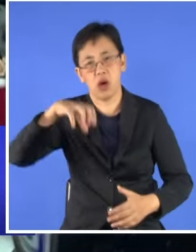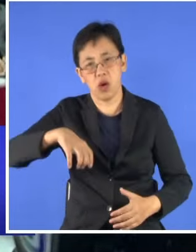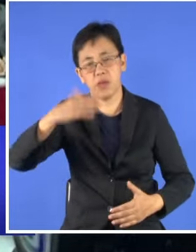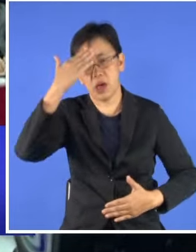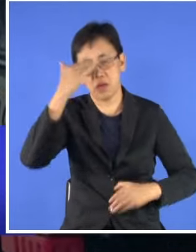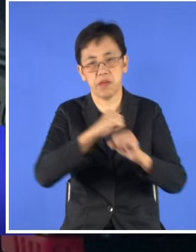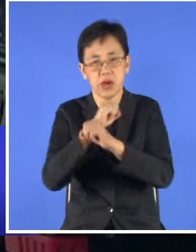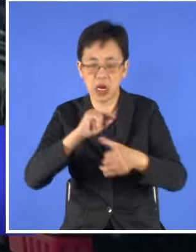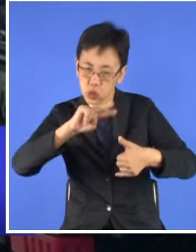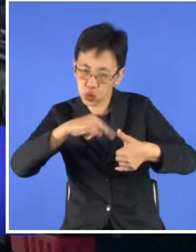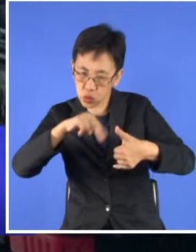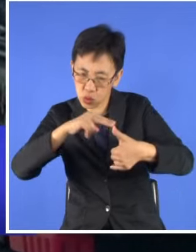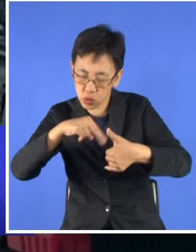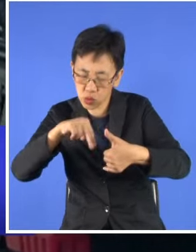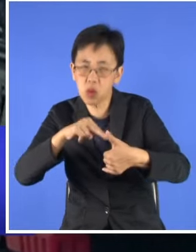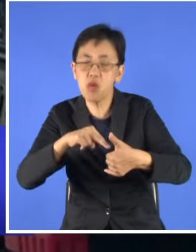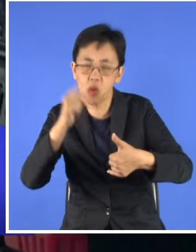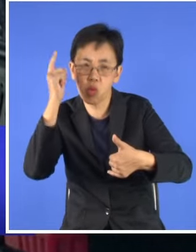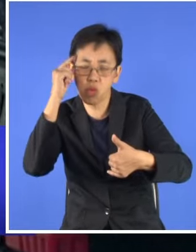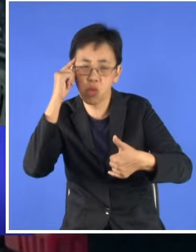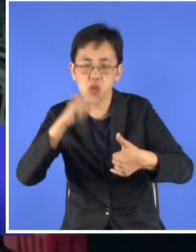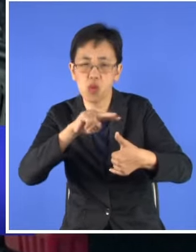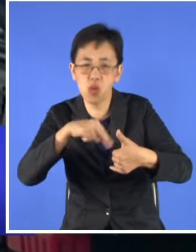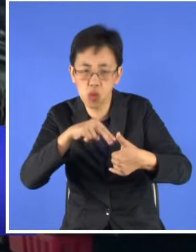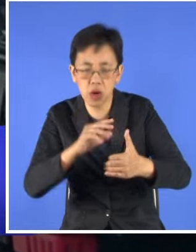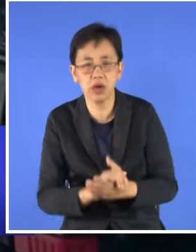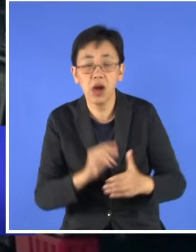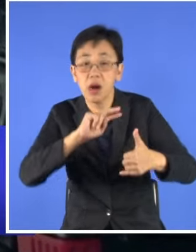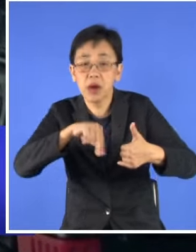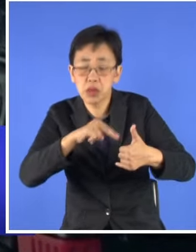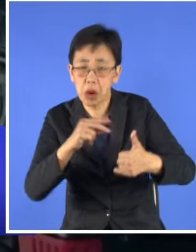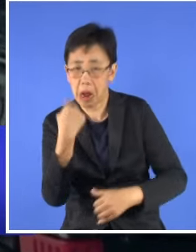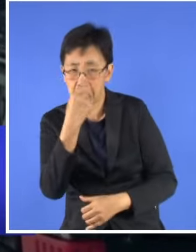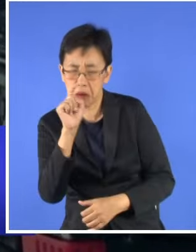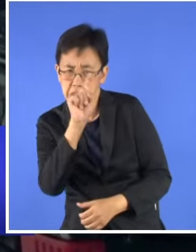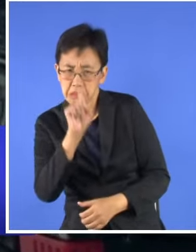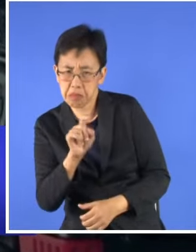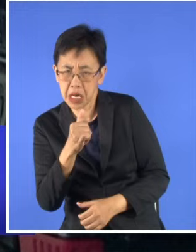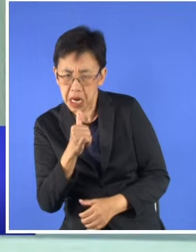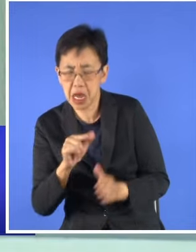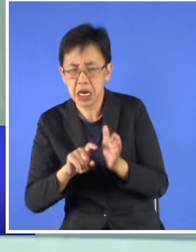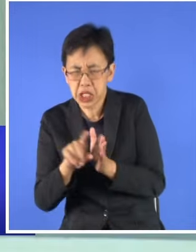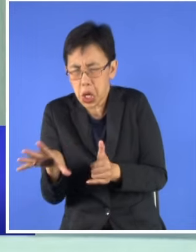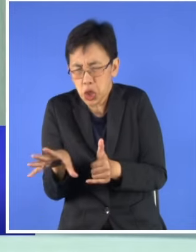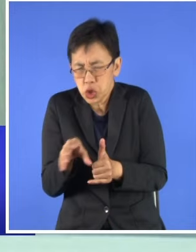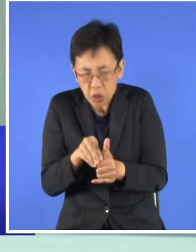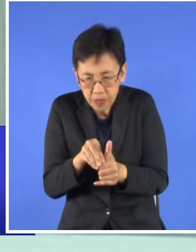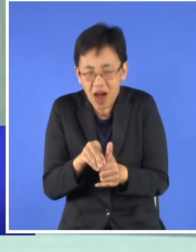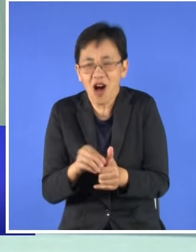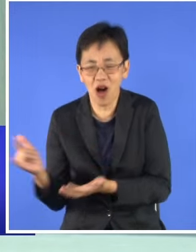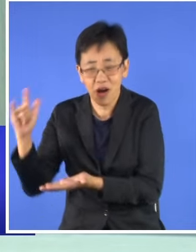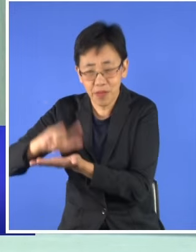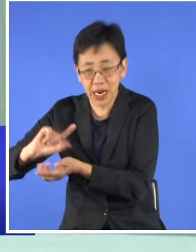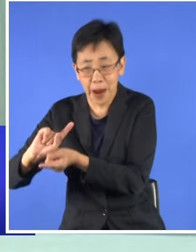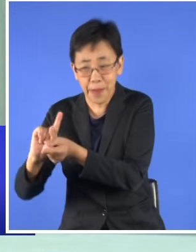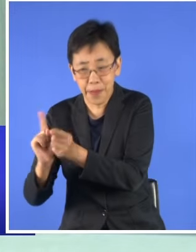การณคดกรองเรื่องนี้ซึก็มีการเขาเรกวาผู้ที่สงสัยว่าไปติดโรคต่อเครื่องบนมา 1 ครั้ง